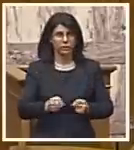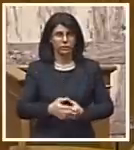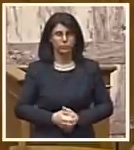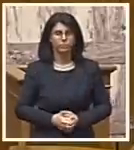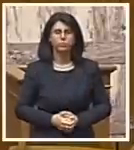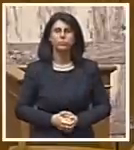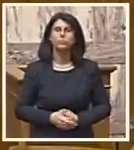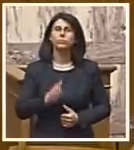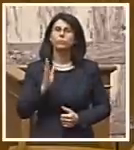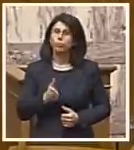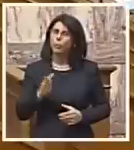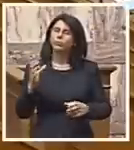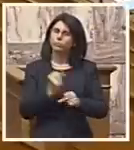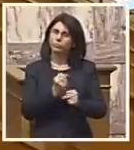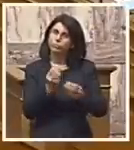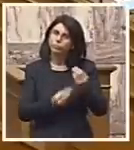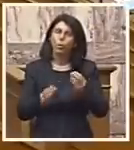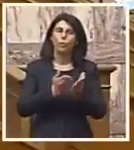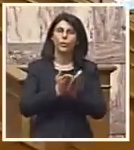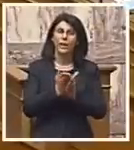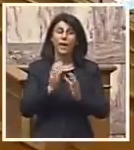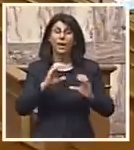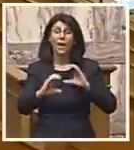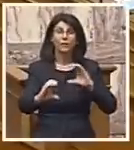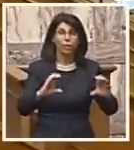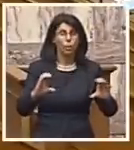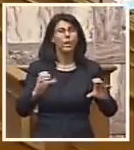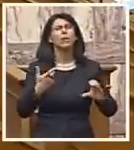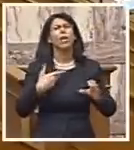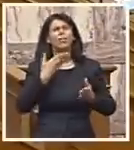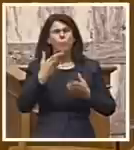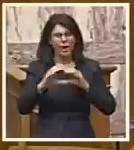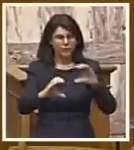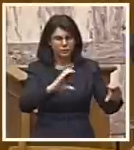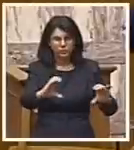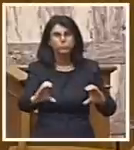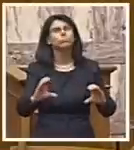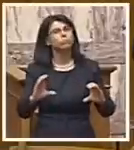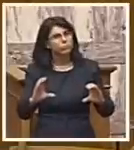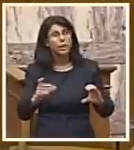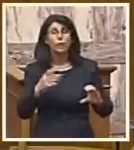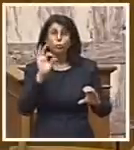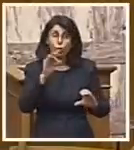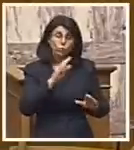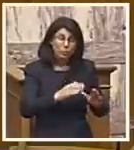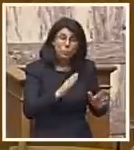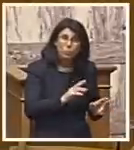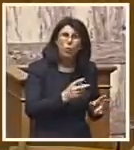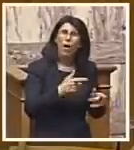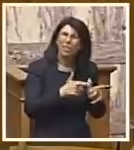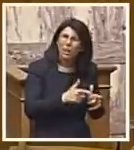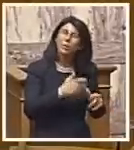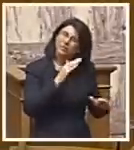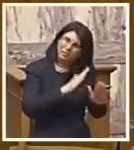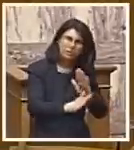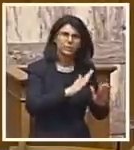Μπορούμε να πετύχουμε δικαιότερη κατανομή των κοινωνικών δαπανών για την προστασία των πιο αδύναμων, αυτών που έχουν